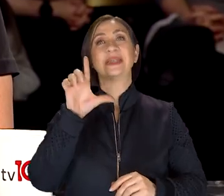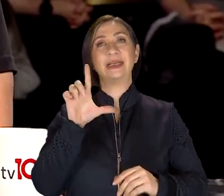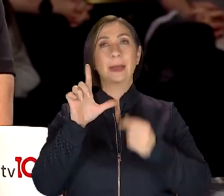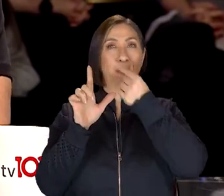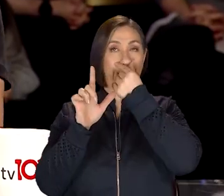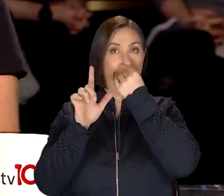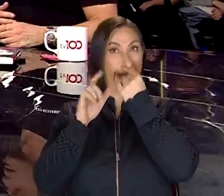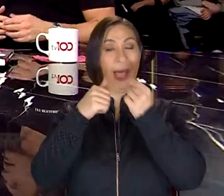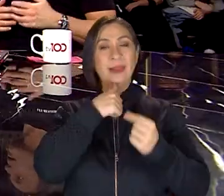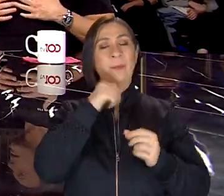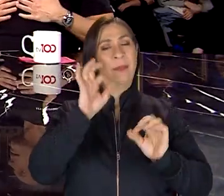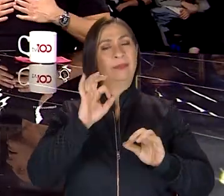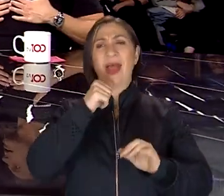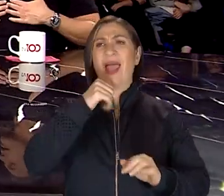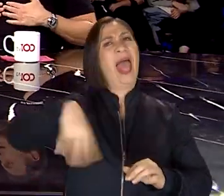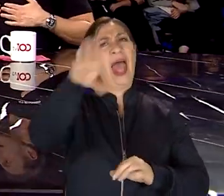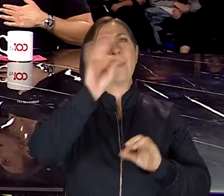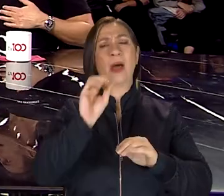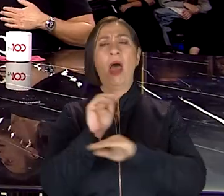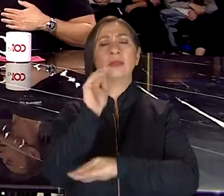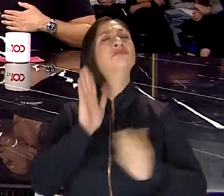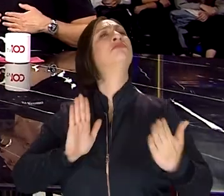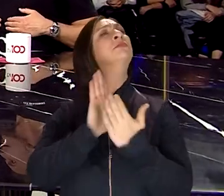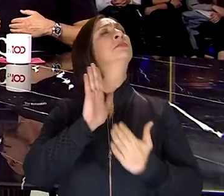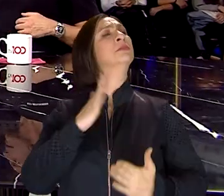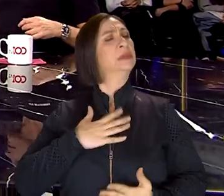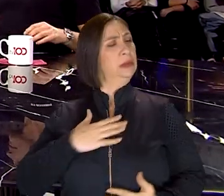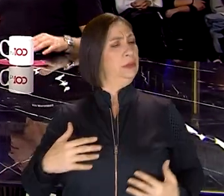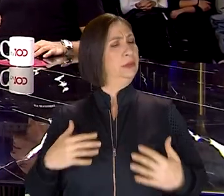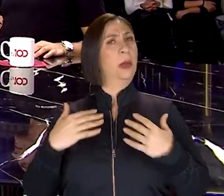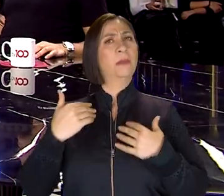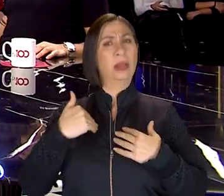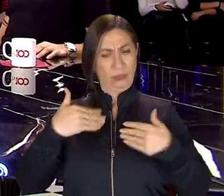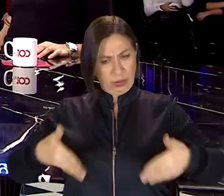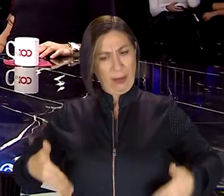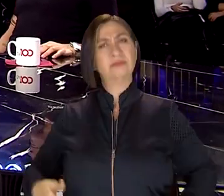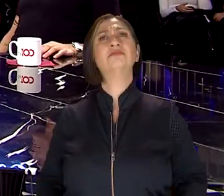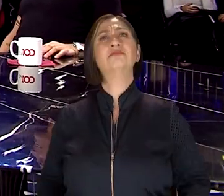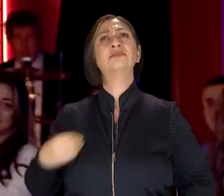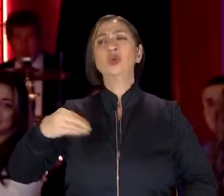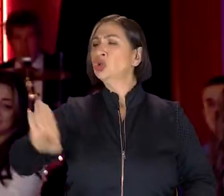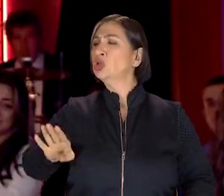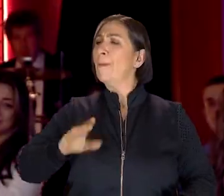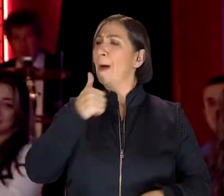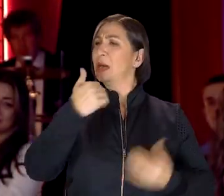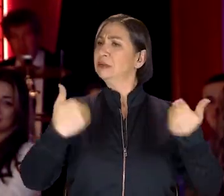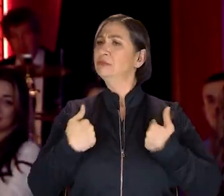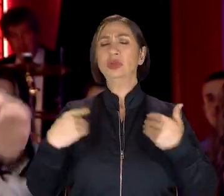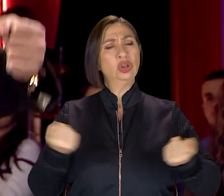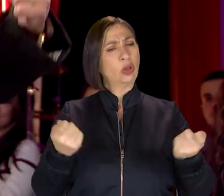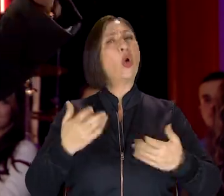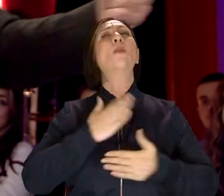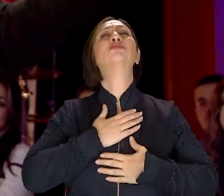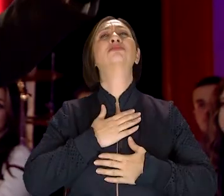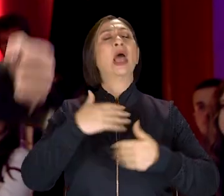erkek hayata karşı dik durur. Yani ne yapar erkek? Yani der ki, ulen ben de buradayım. İşte çocuklarımın babasıyım, işimin